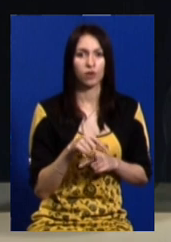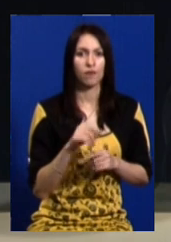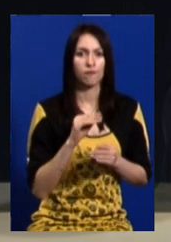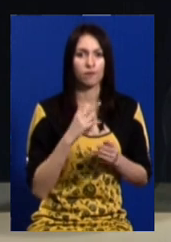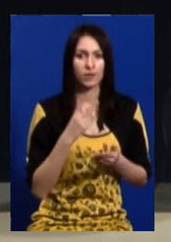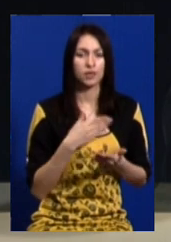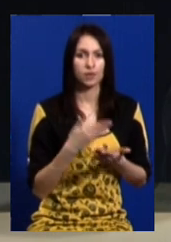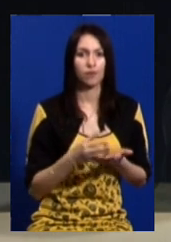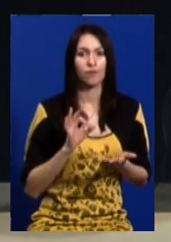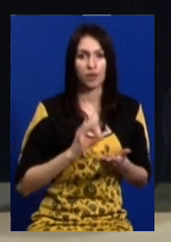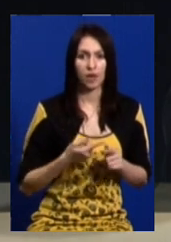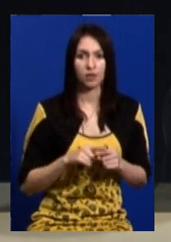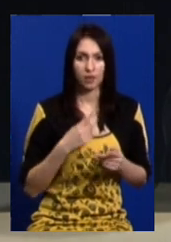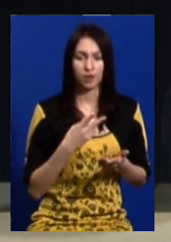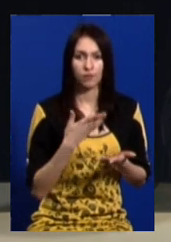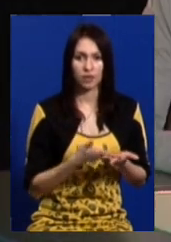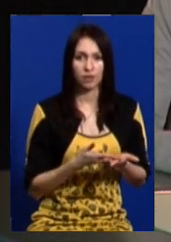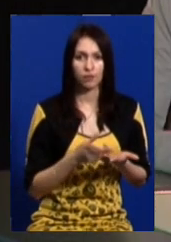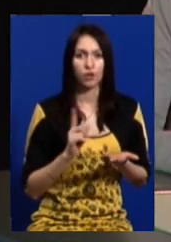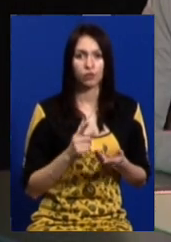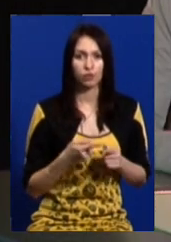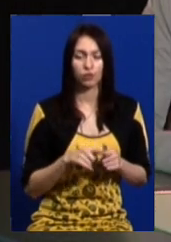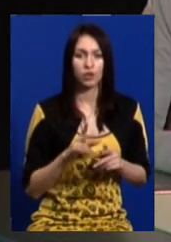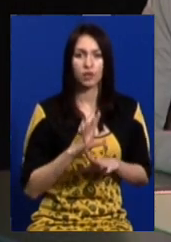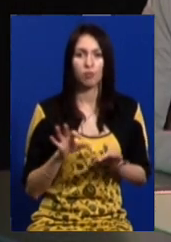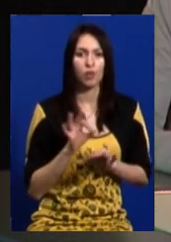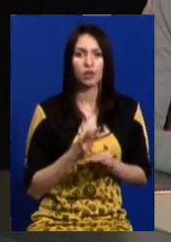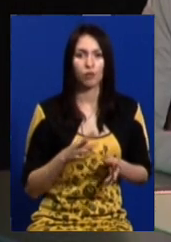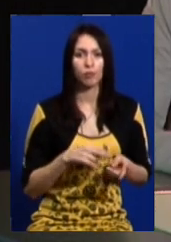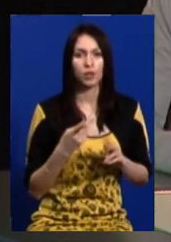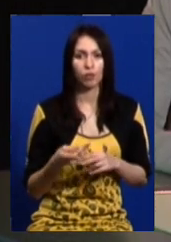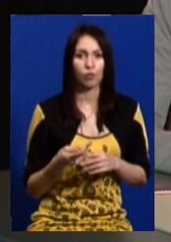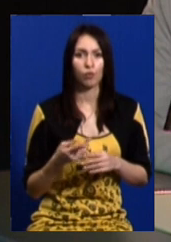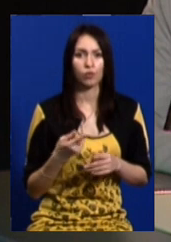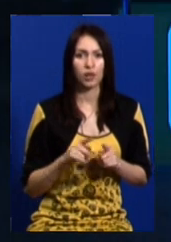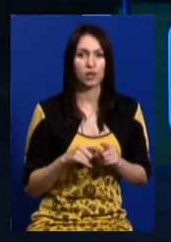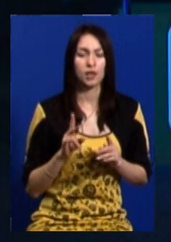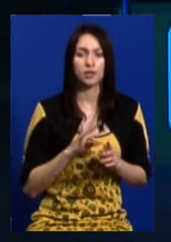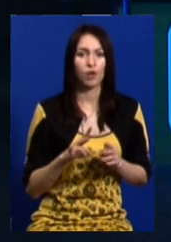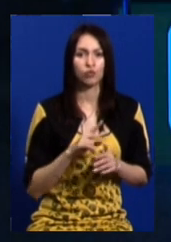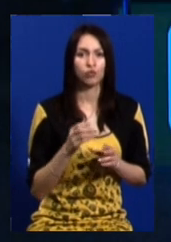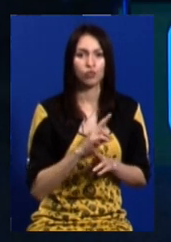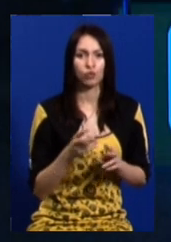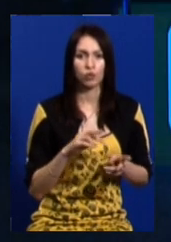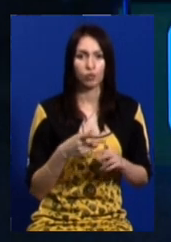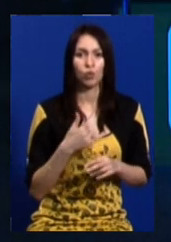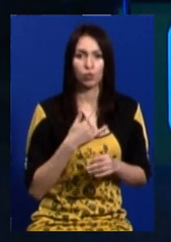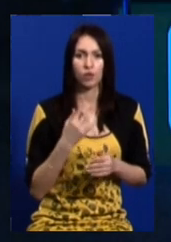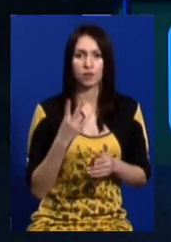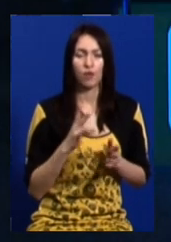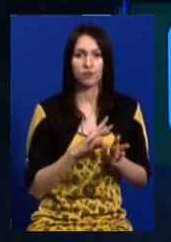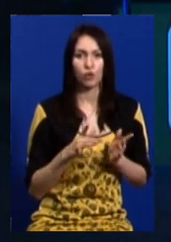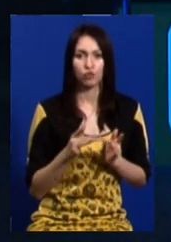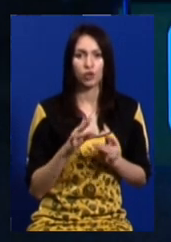виставляється, їм вигідно просто це виставляти, що не відбулося жодного переходу. Так, священик ще жоден не перейшов, але нас 2 священики перейшли до